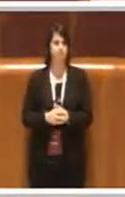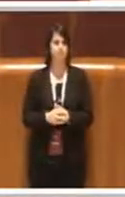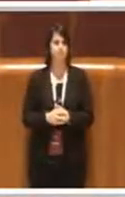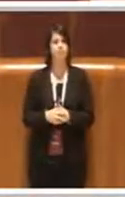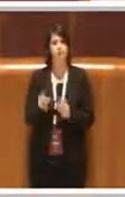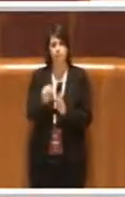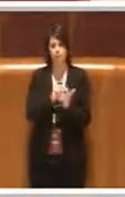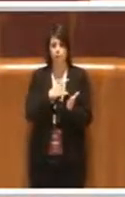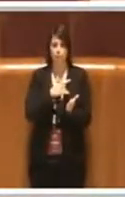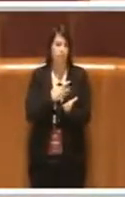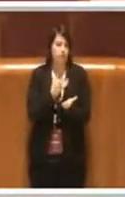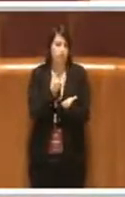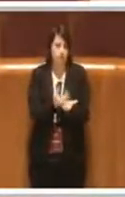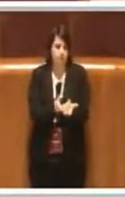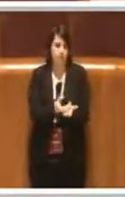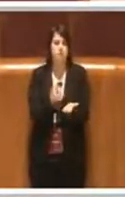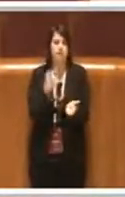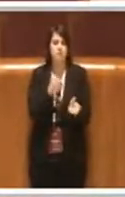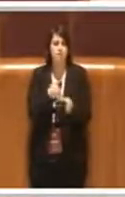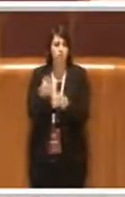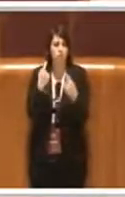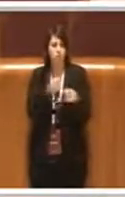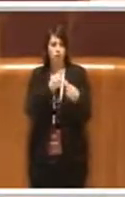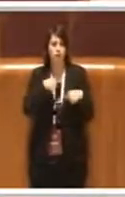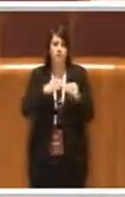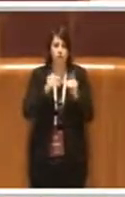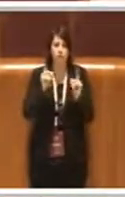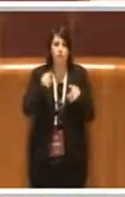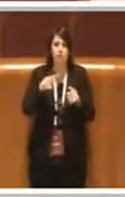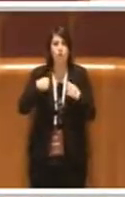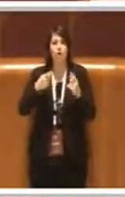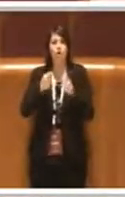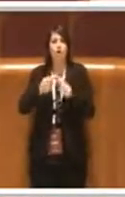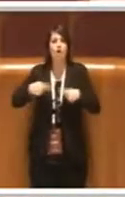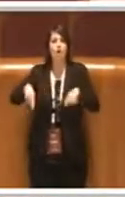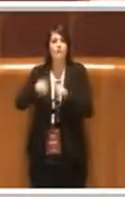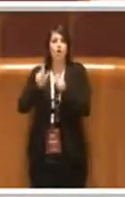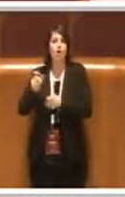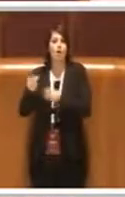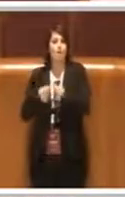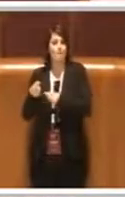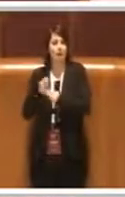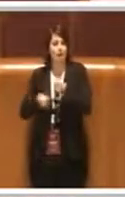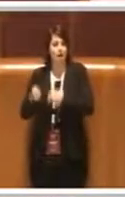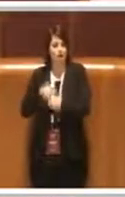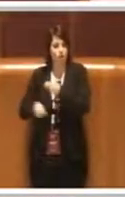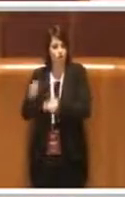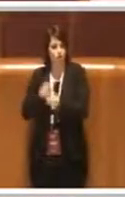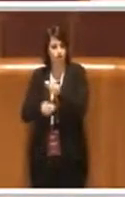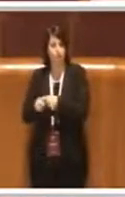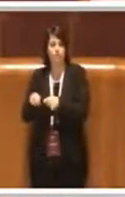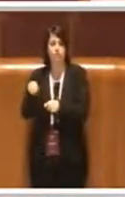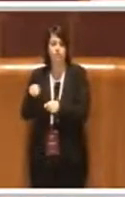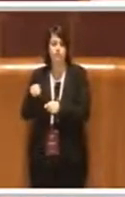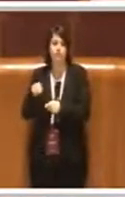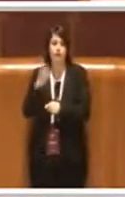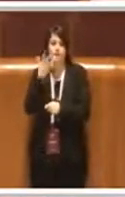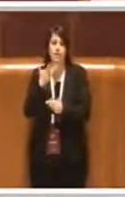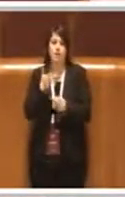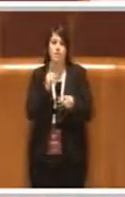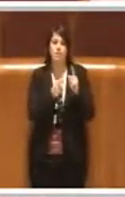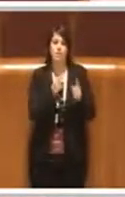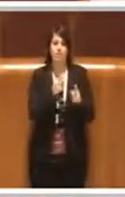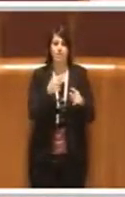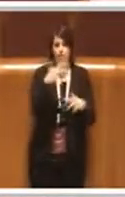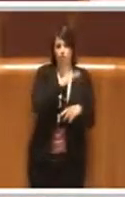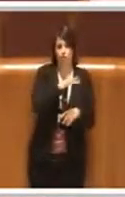stiamo facendo e noi come Commissione Commercio diamo un piccolo contributo a quello che la Commissione Politiche Sociali sta